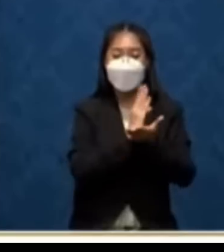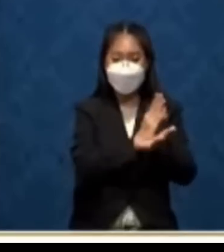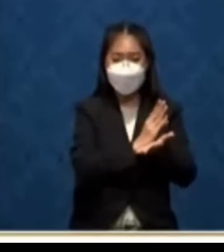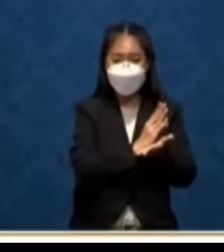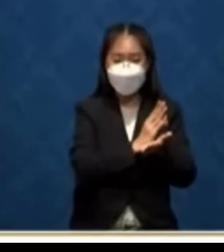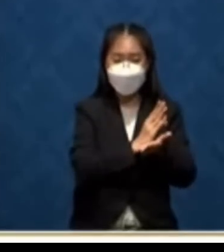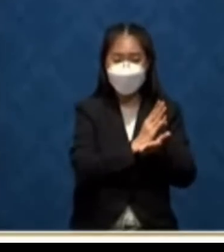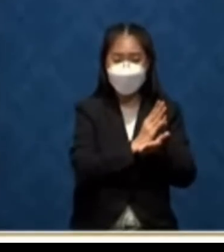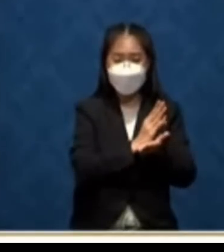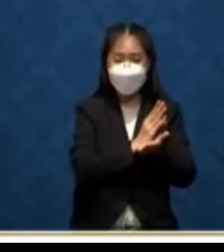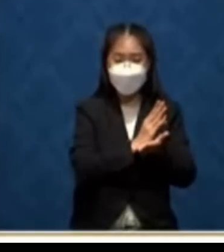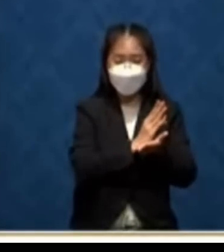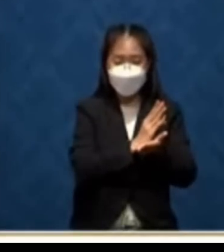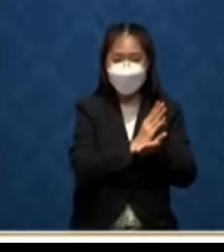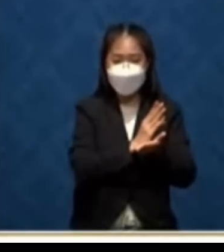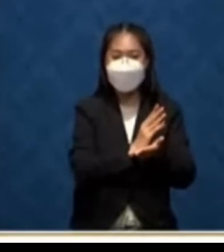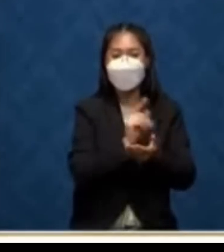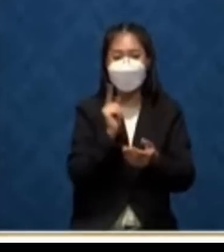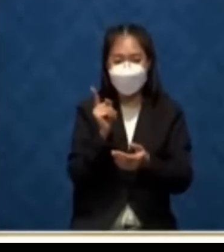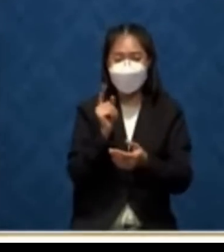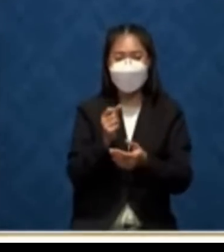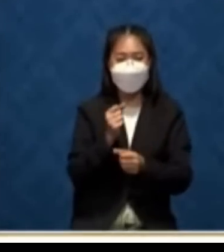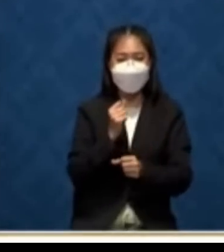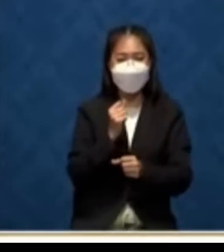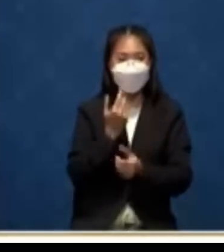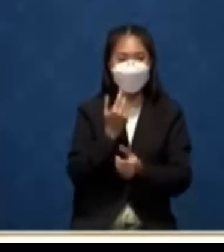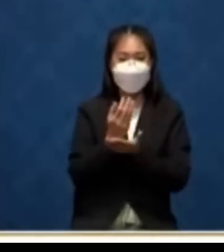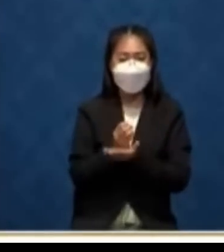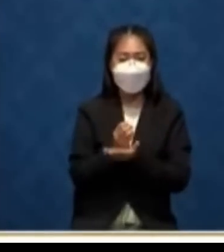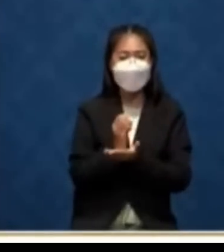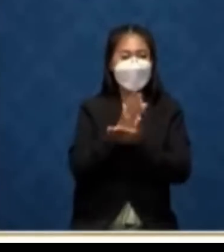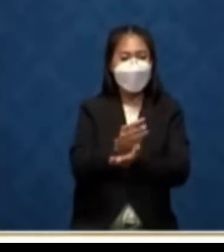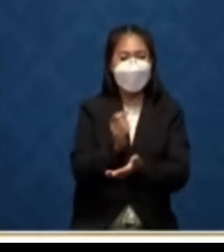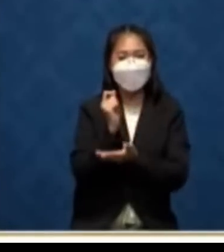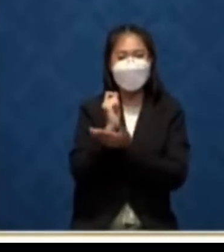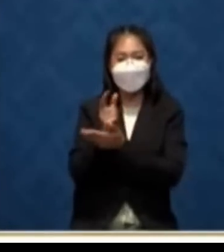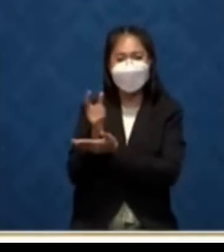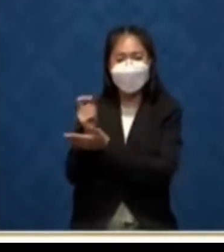ไทยเรียกว่าผู้กองอยู่ที่ไหนสิทธิกรก็เปให้ที่นั่น